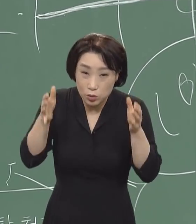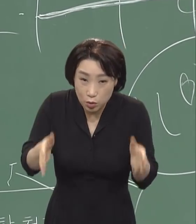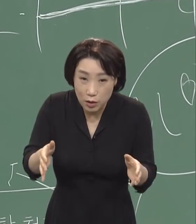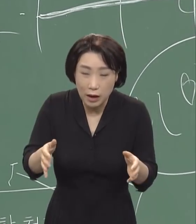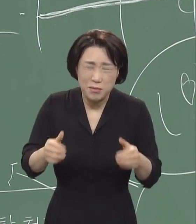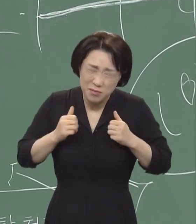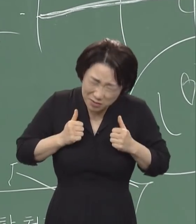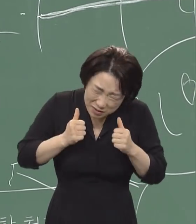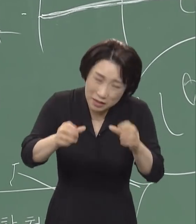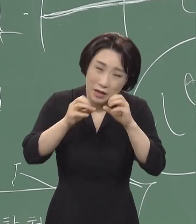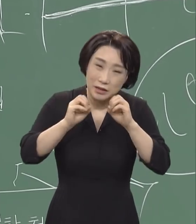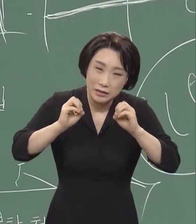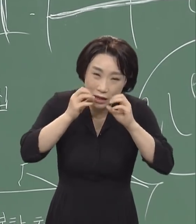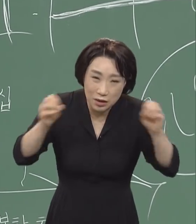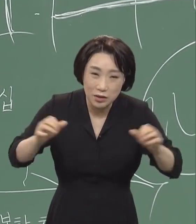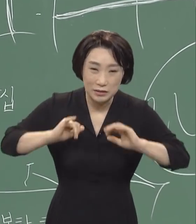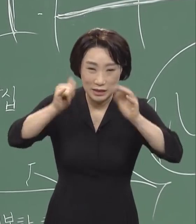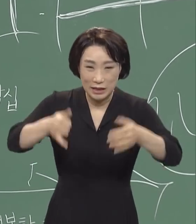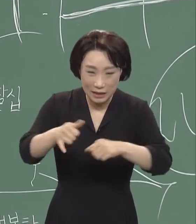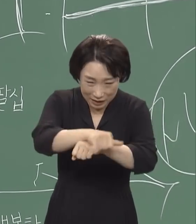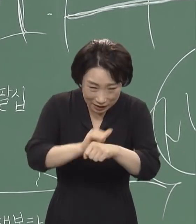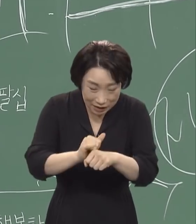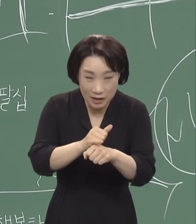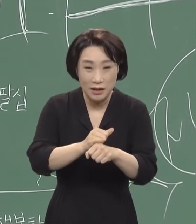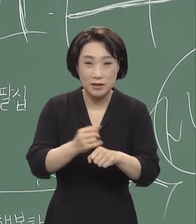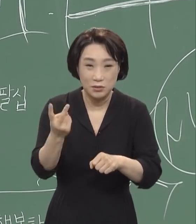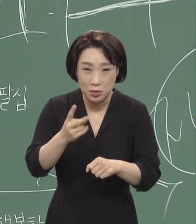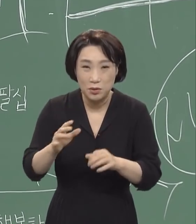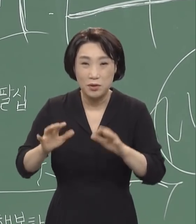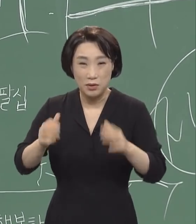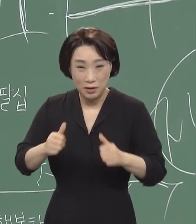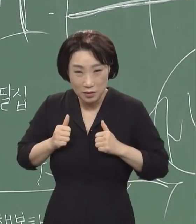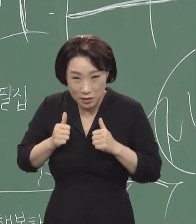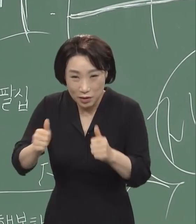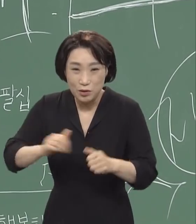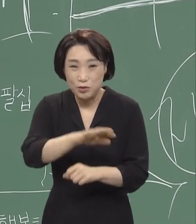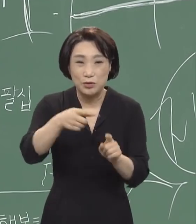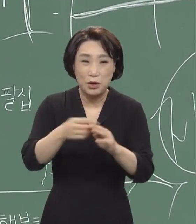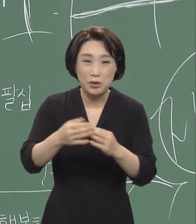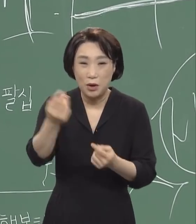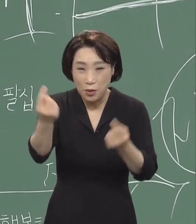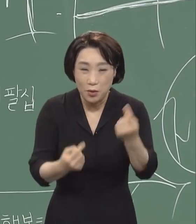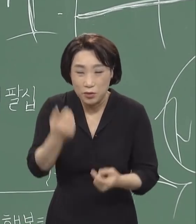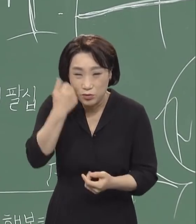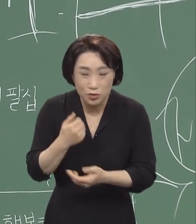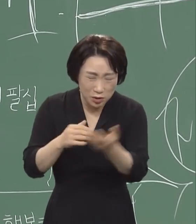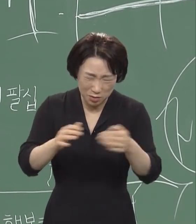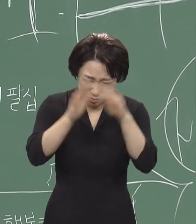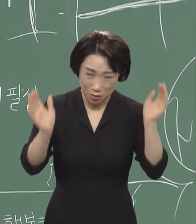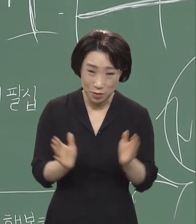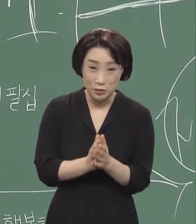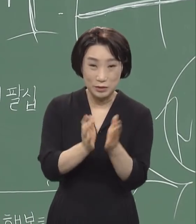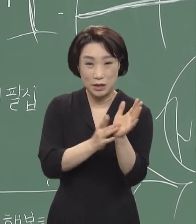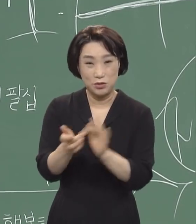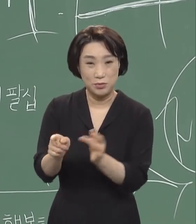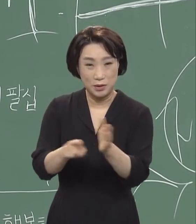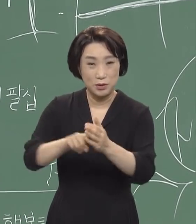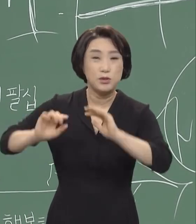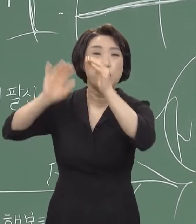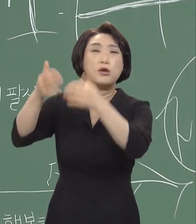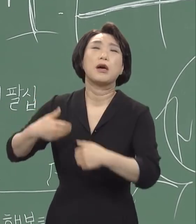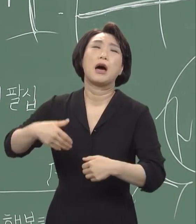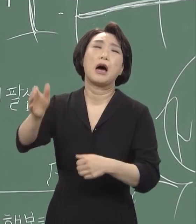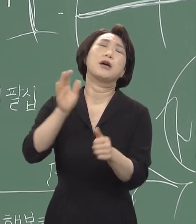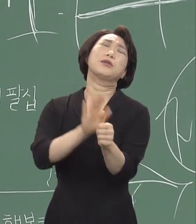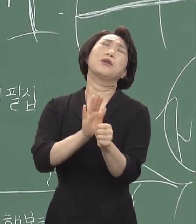부지런히 전 세계를 다니고 부지런히 우리 교회에 오는 사람들을 다 예수 믿고 천국 가게 해야